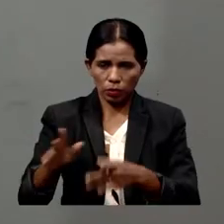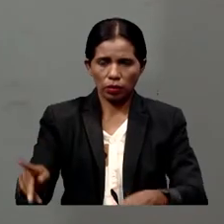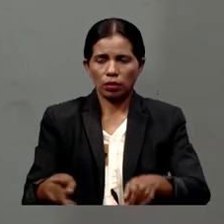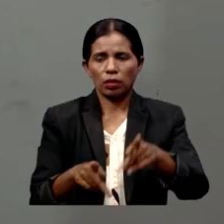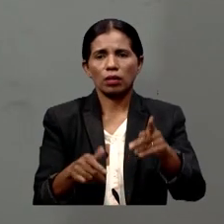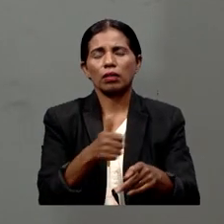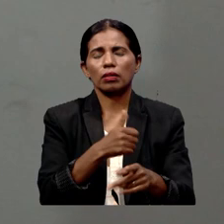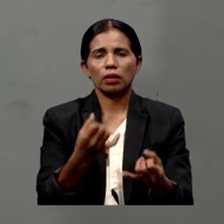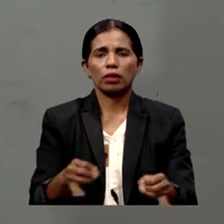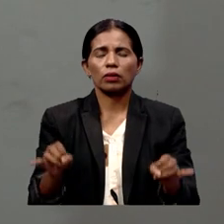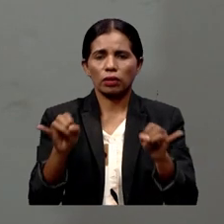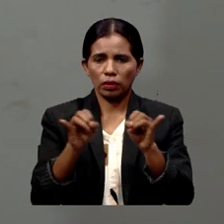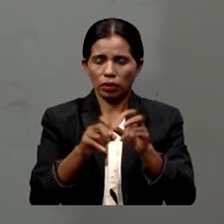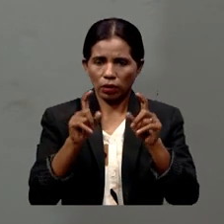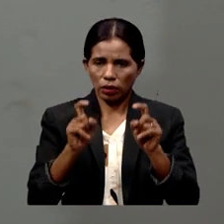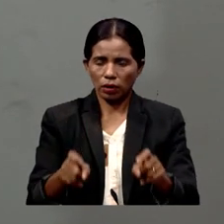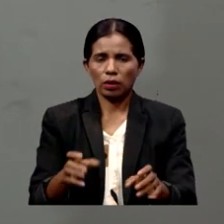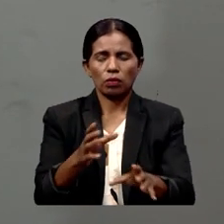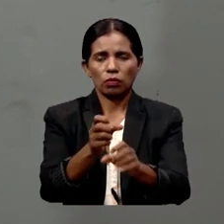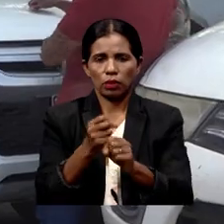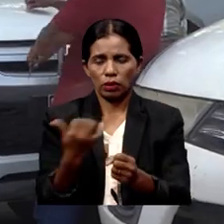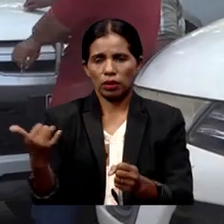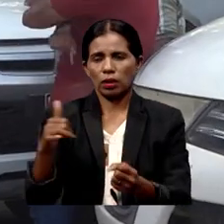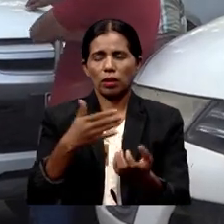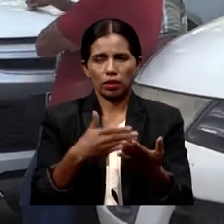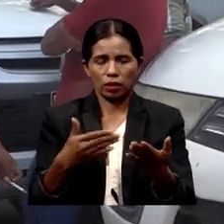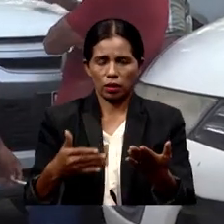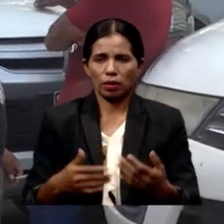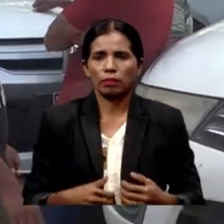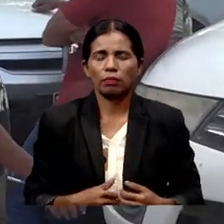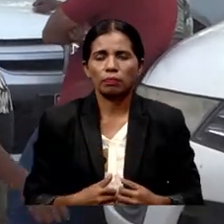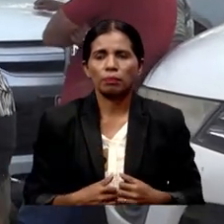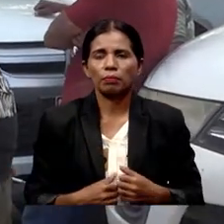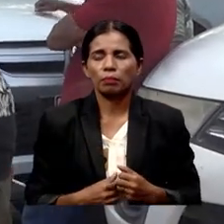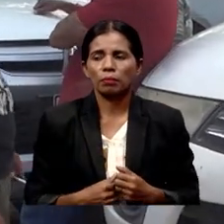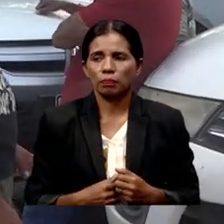balung institusaun refere tenki prende sir nesasaan. Gasparinha de Souza, Tito Silva, GMN.